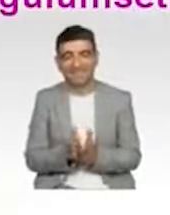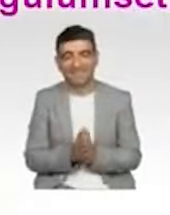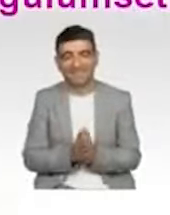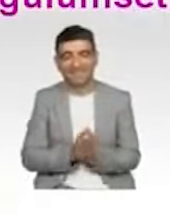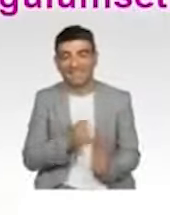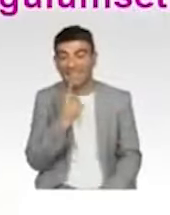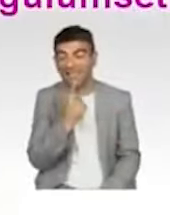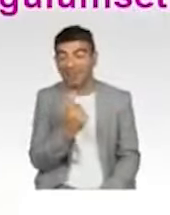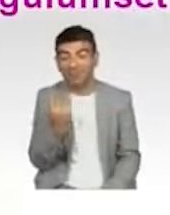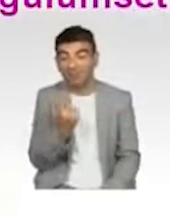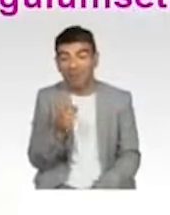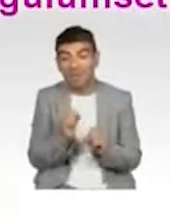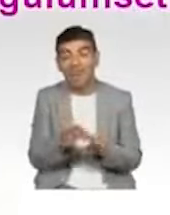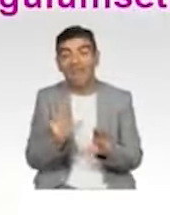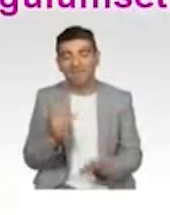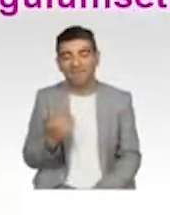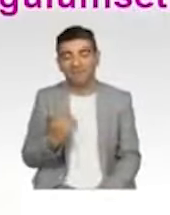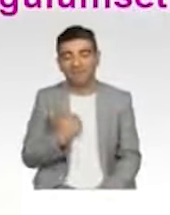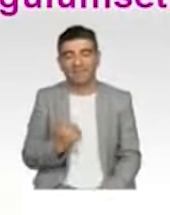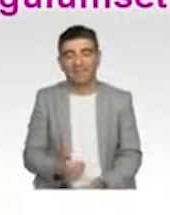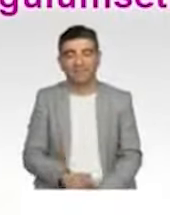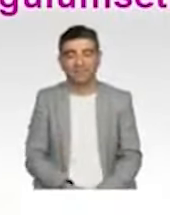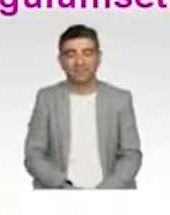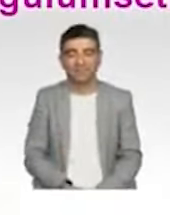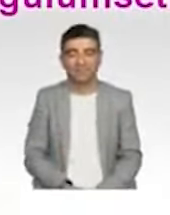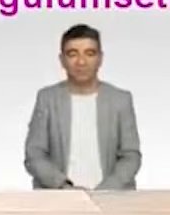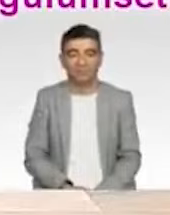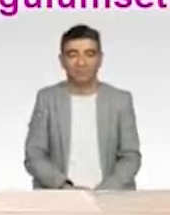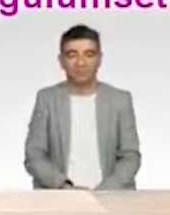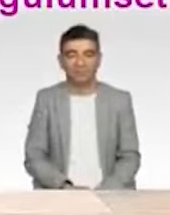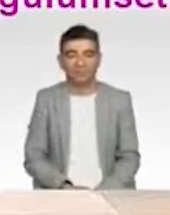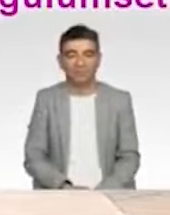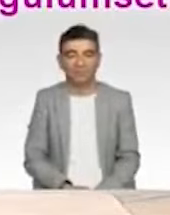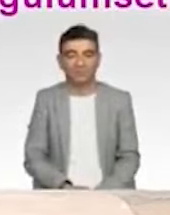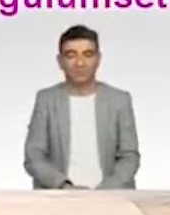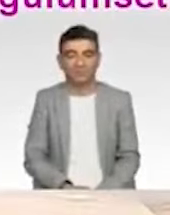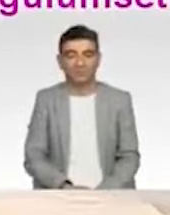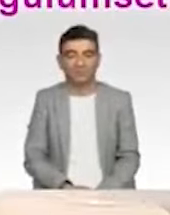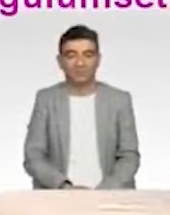Diyecek bir şey bulamıyorum Emrah.